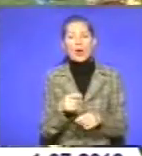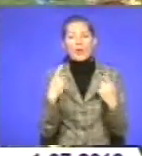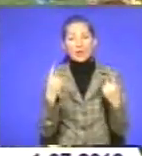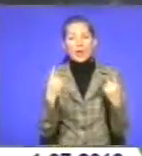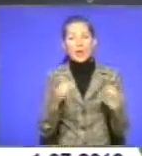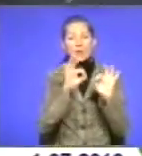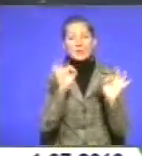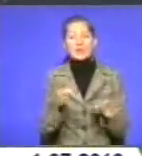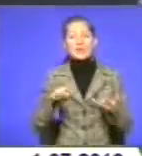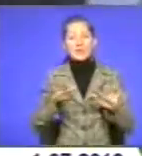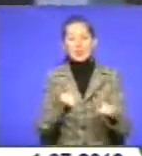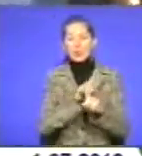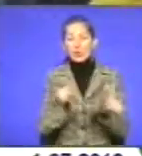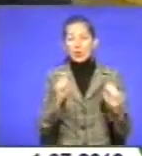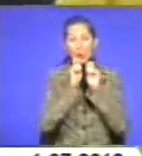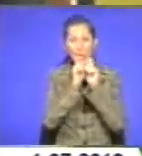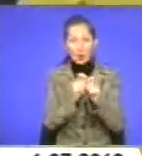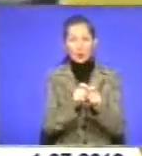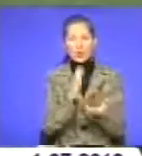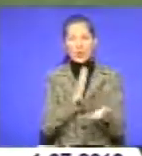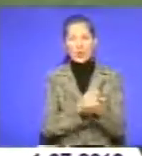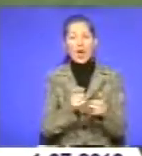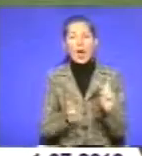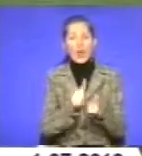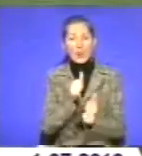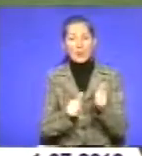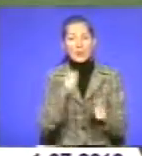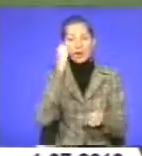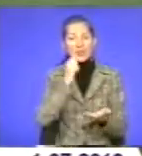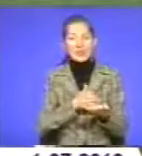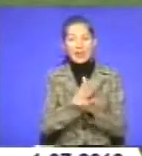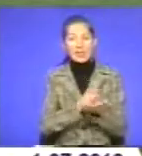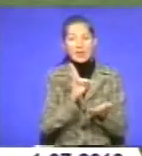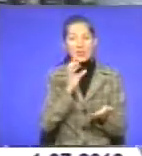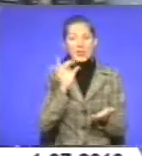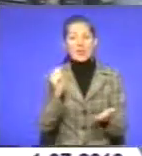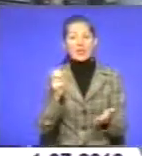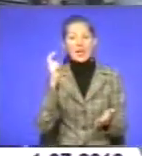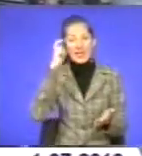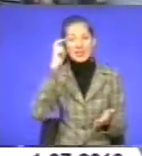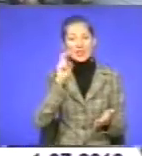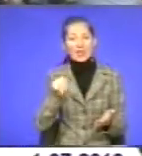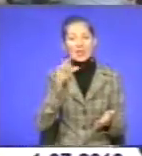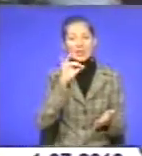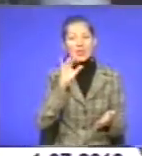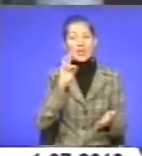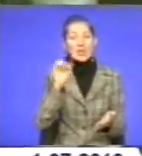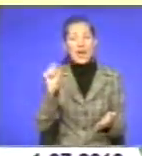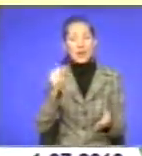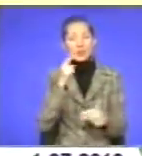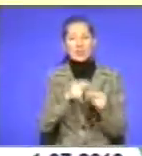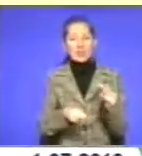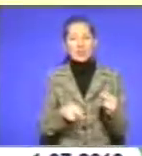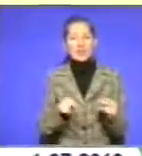Особливим подарунком для глядачів став поєдинок між ветеранами «Ниви» та київського «Динамо». Завершилося дійство гала-концертом зірок